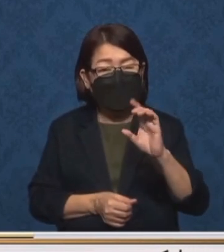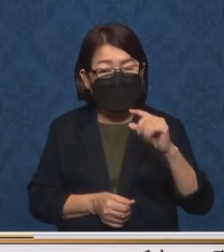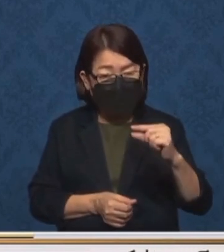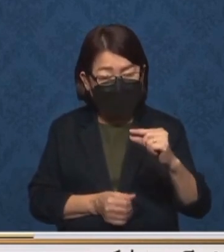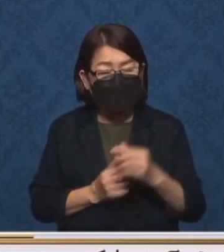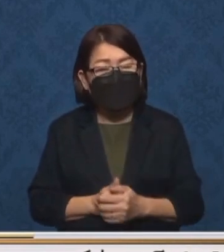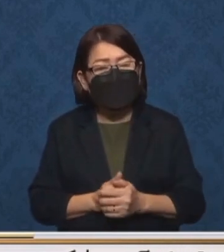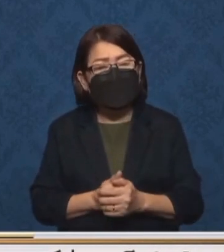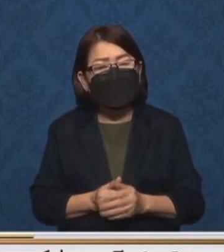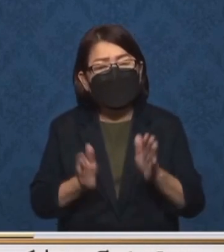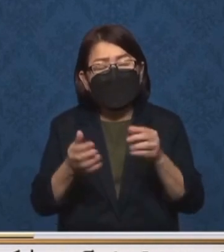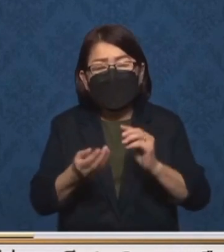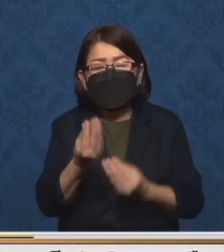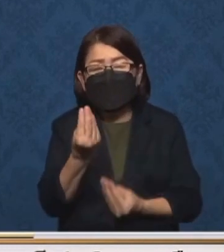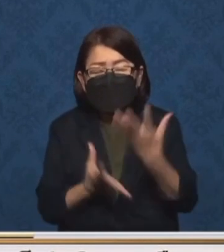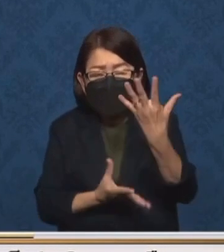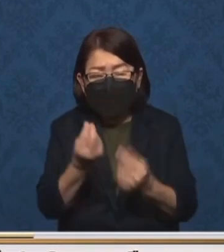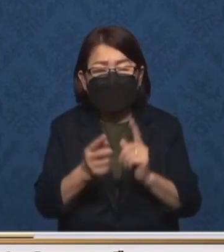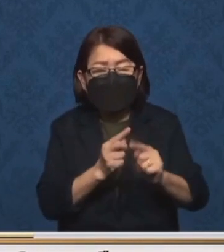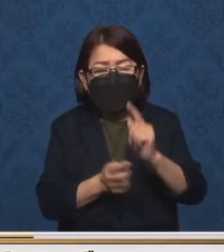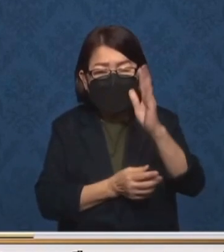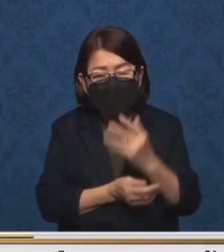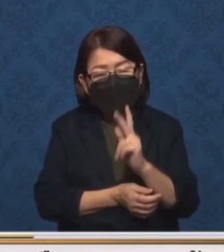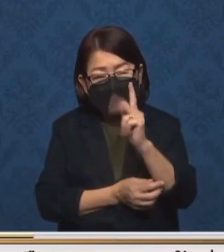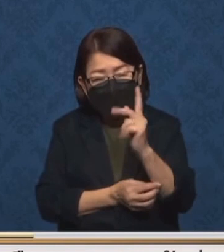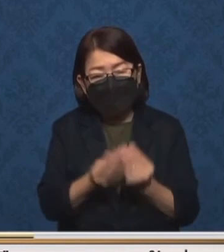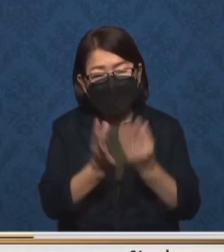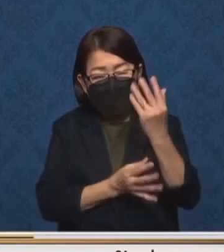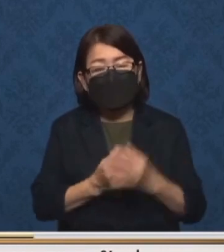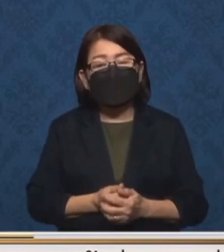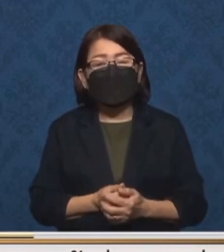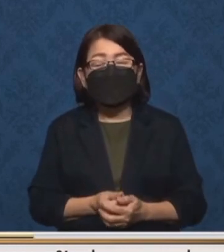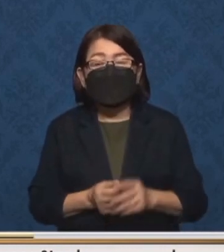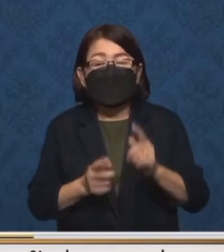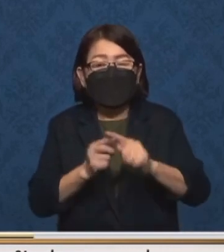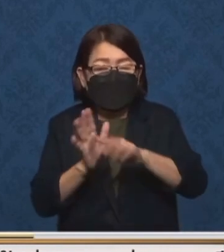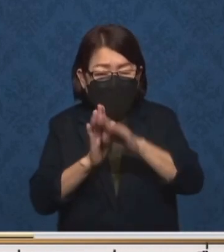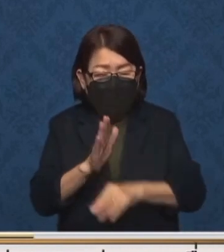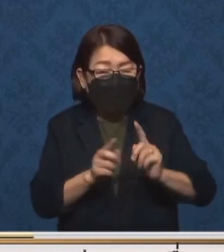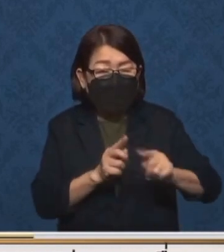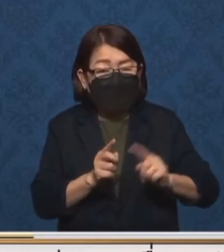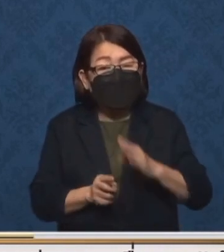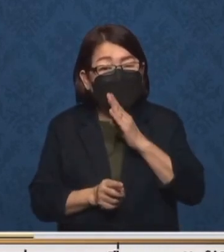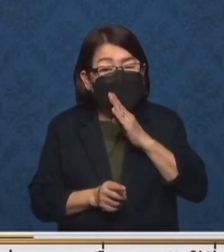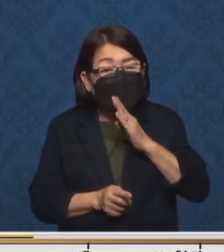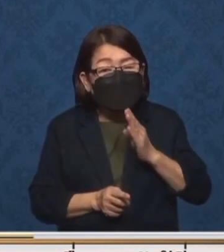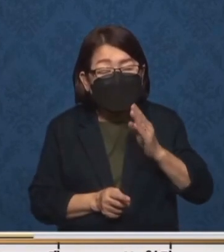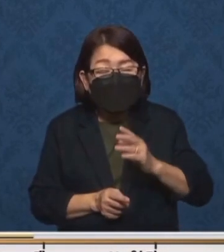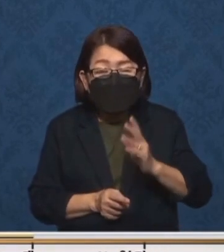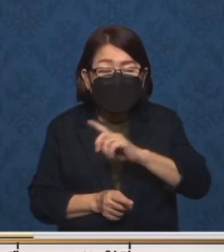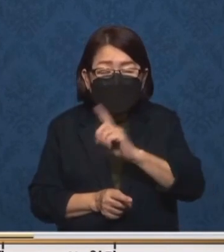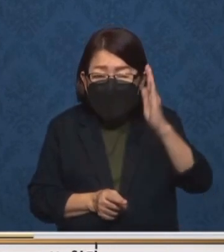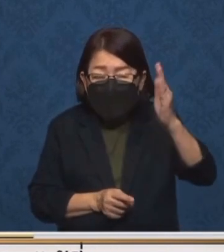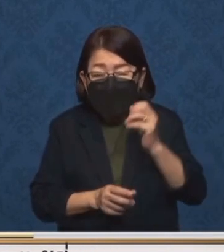ภาพ แบบหมุเวียน และเศรษฐกสเขียวและวันใดที่ทกสงทกลาวมามควคอบท้วนวันนั้เลยครั